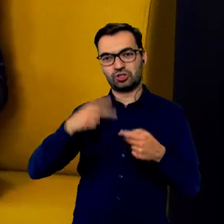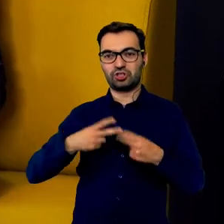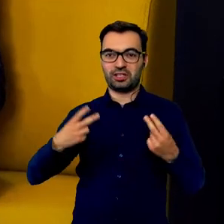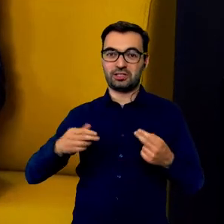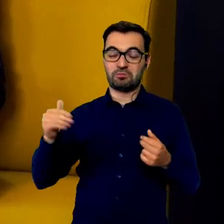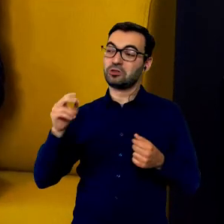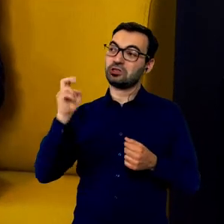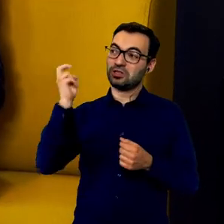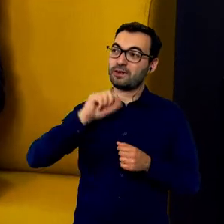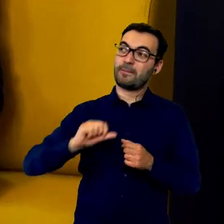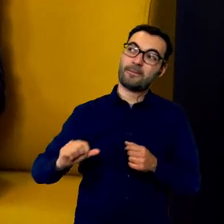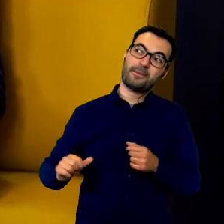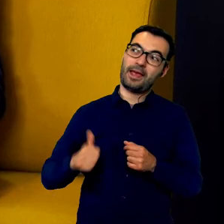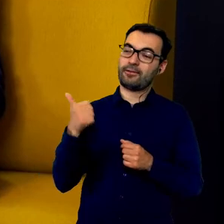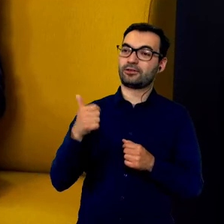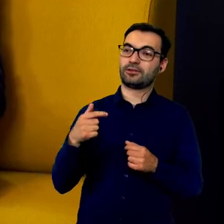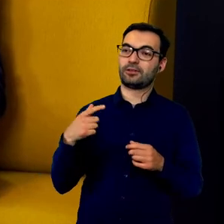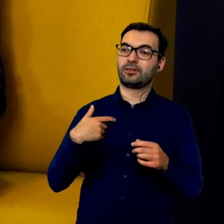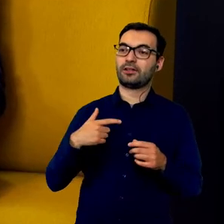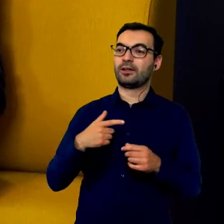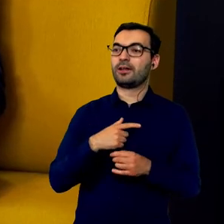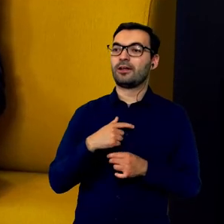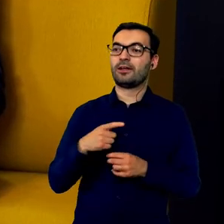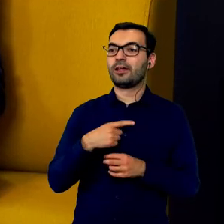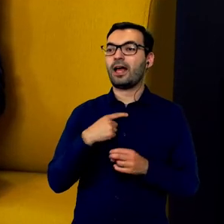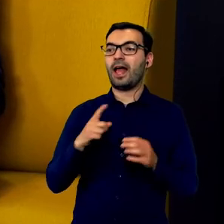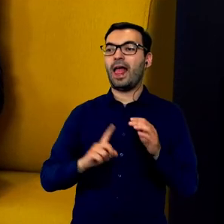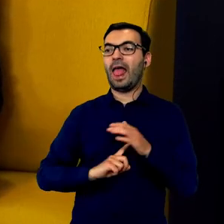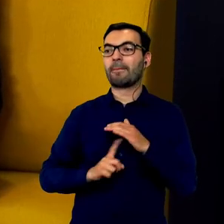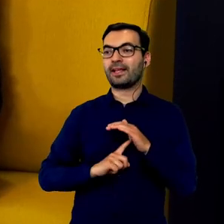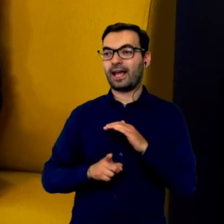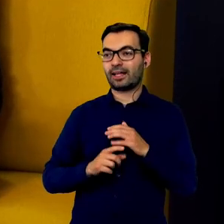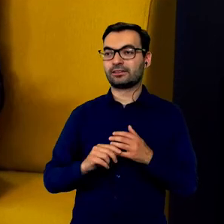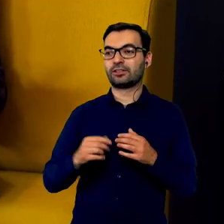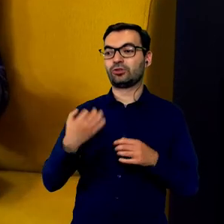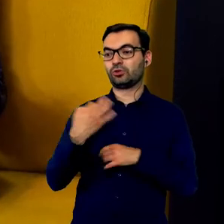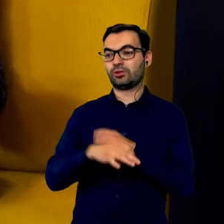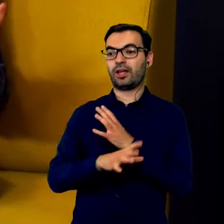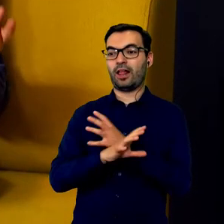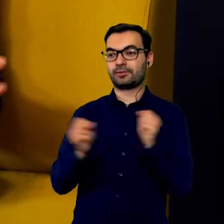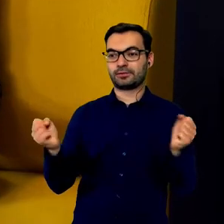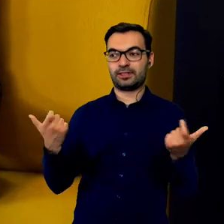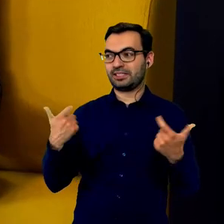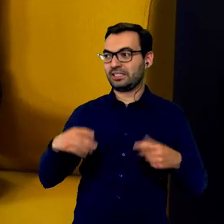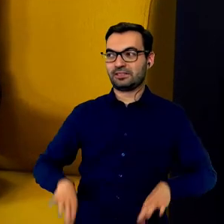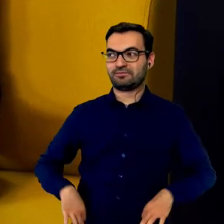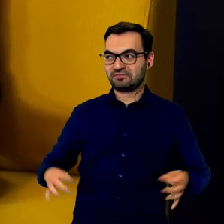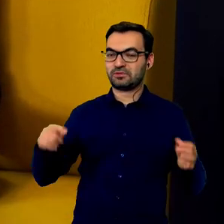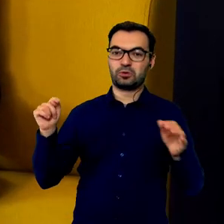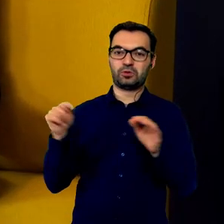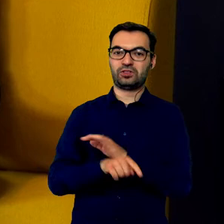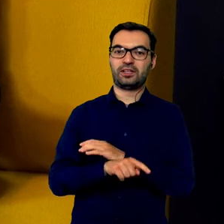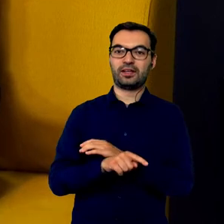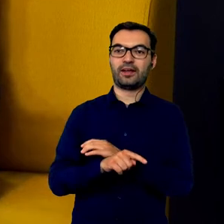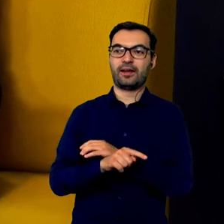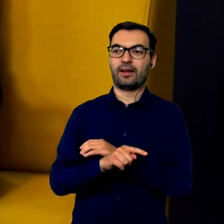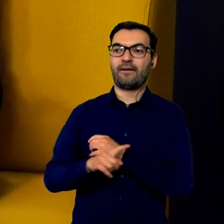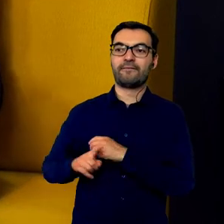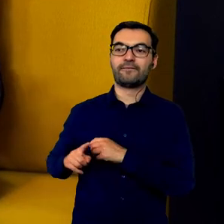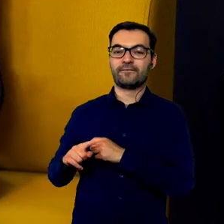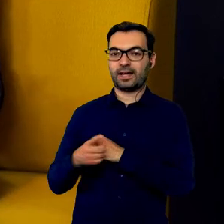ciekawe, bo pierwszy dziennik to był my z Jest emigranty, czyli studentka kończy studia, z niczym ucieka do Francji na azyl